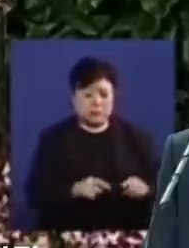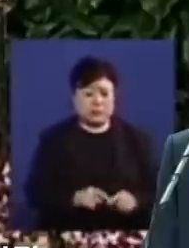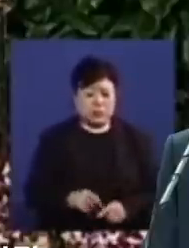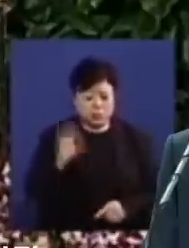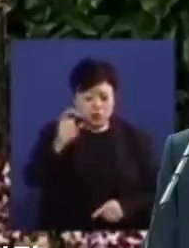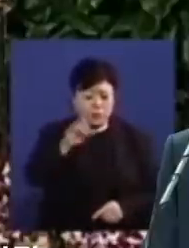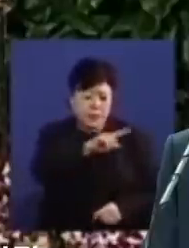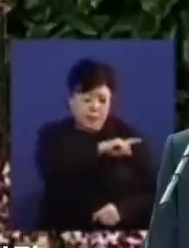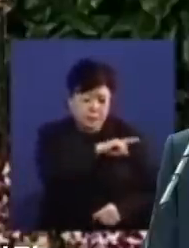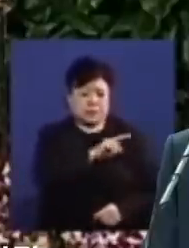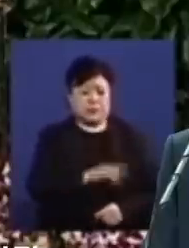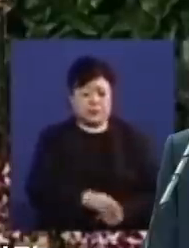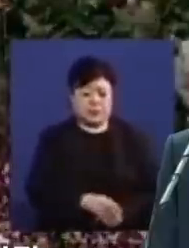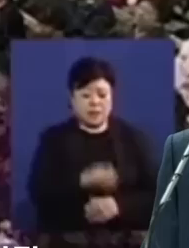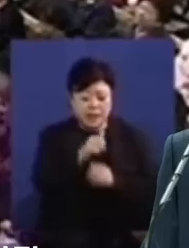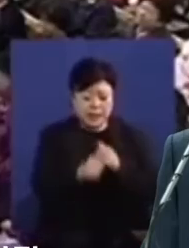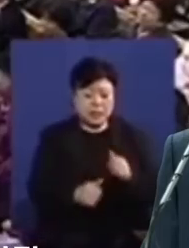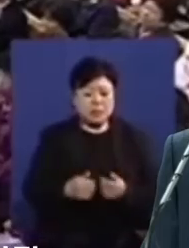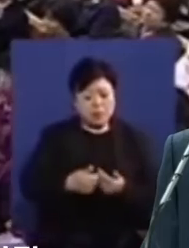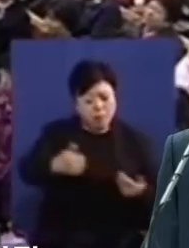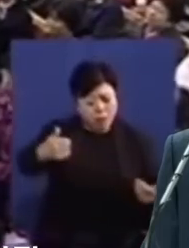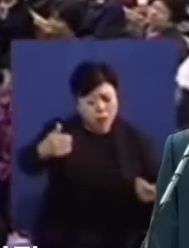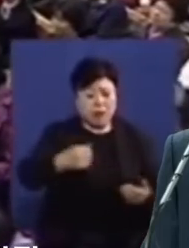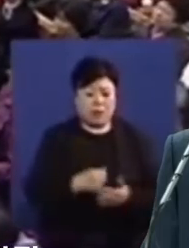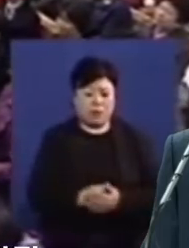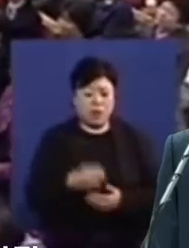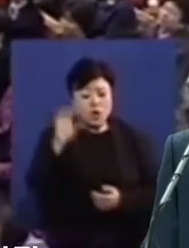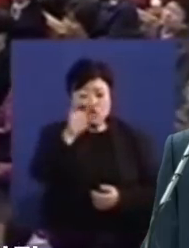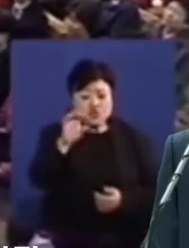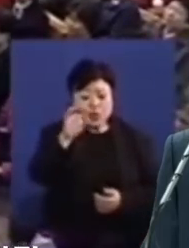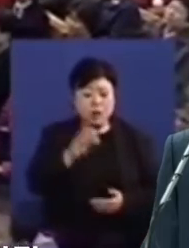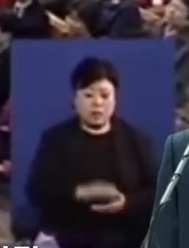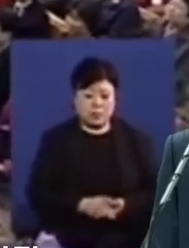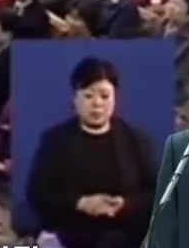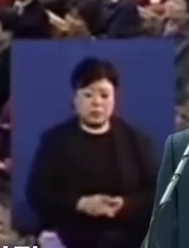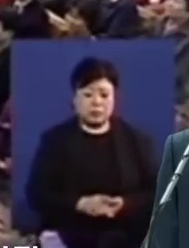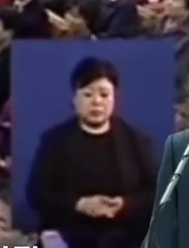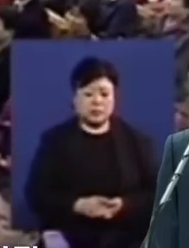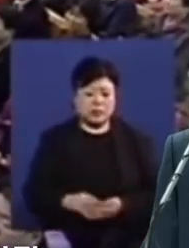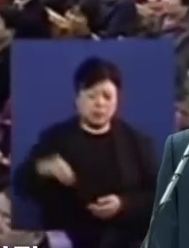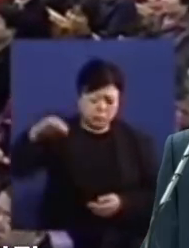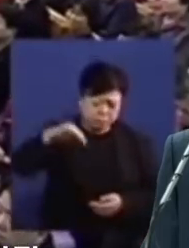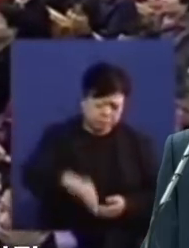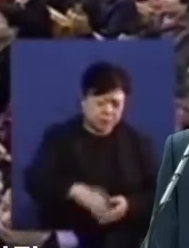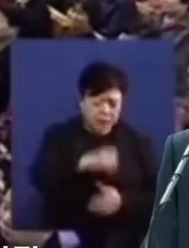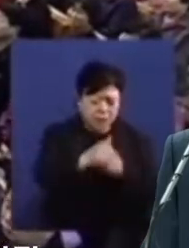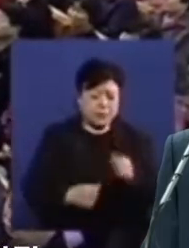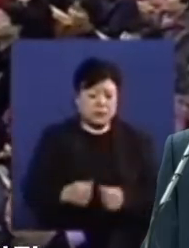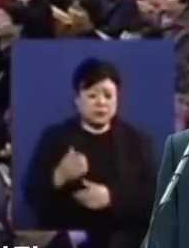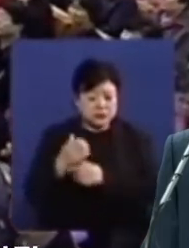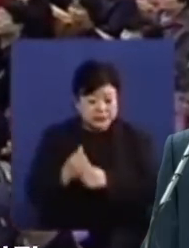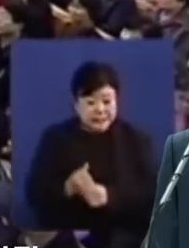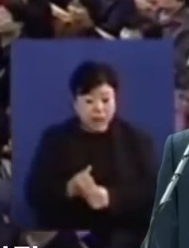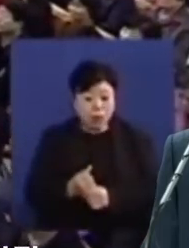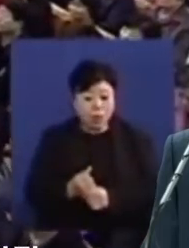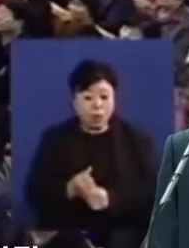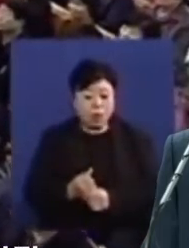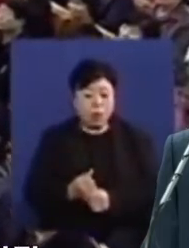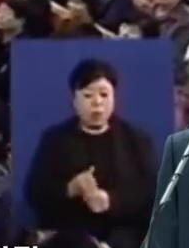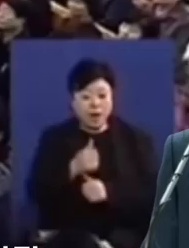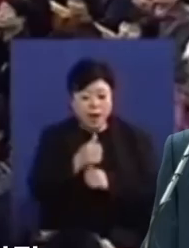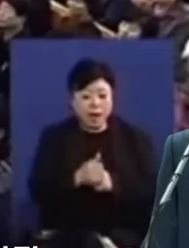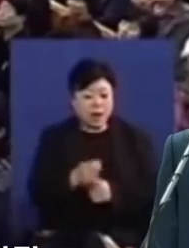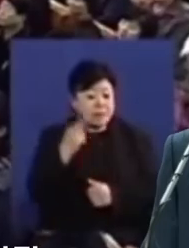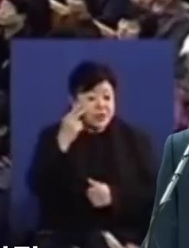앞섰습니다. 그런데 유럽이 하나님을 멀리하고부터 유럽은 기울어지기 시작했습니다. 하나님을 의지하며 이룩한